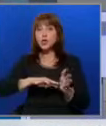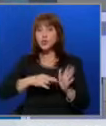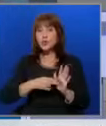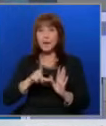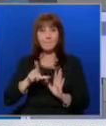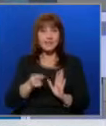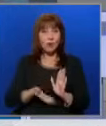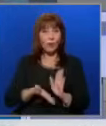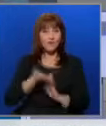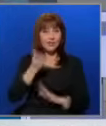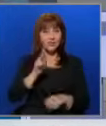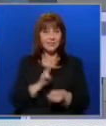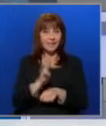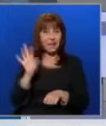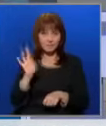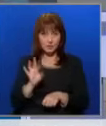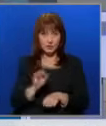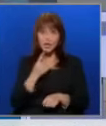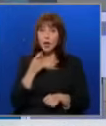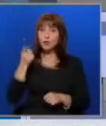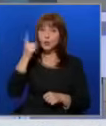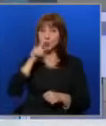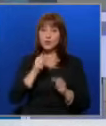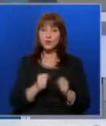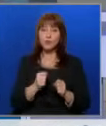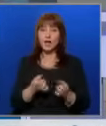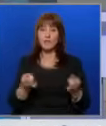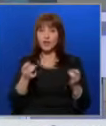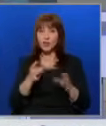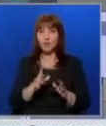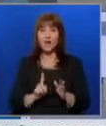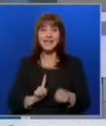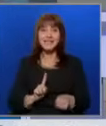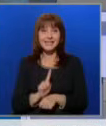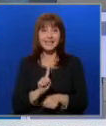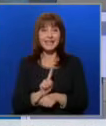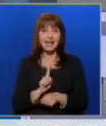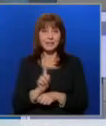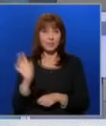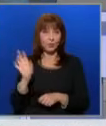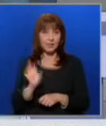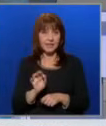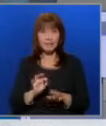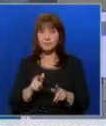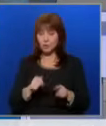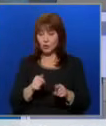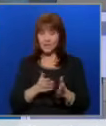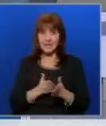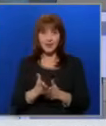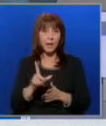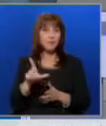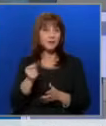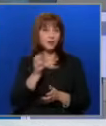са се увеличили средно с 12%. До година се очаква нов ръст с 11%. По този начин, според Василев, пенсионерите